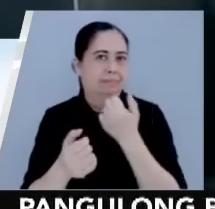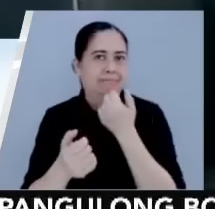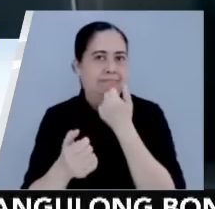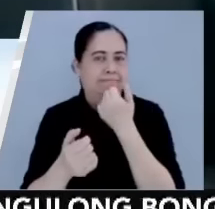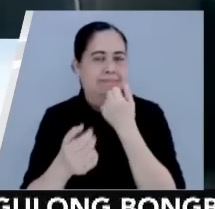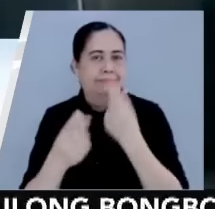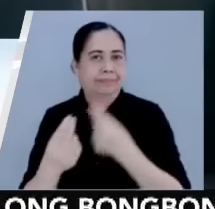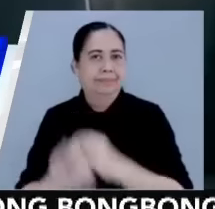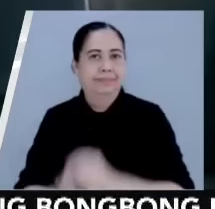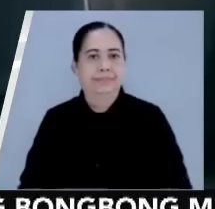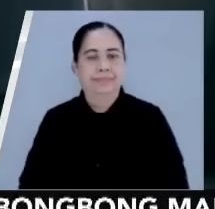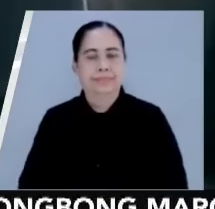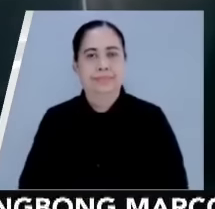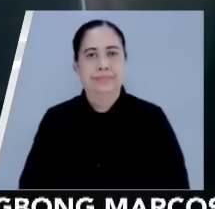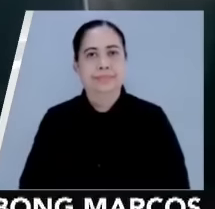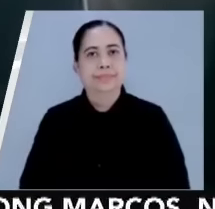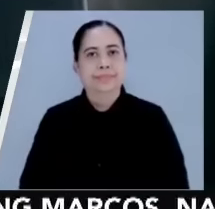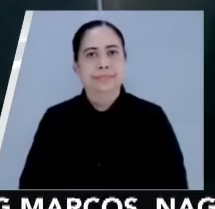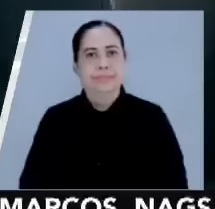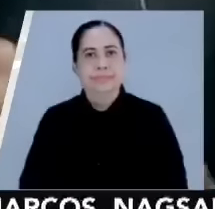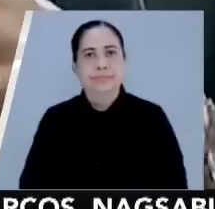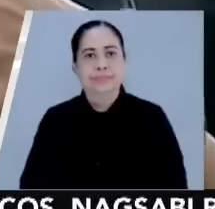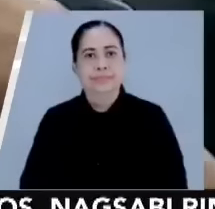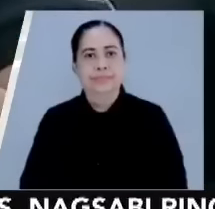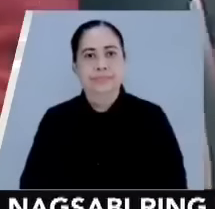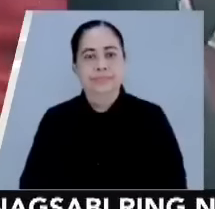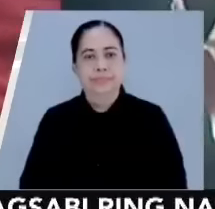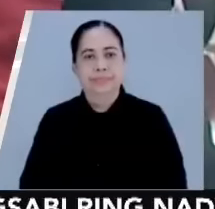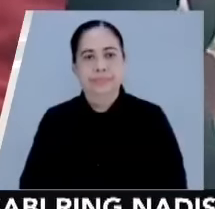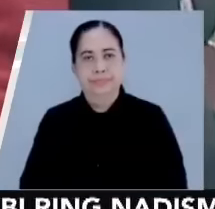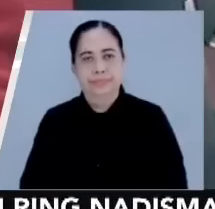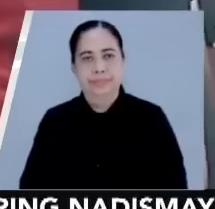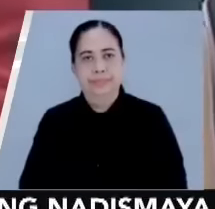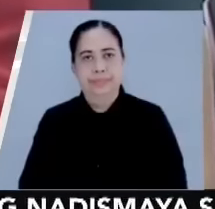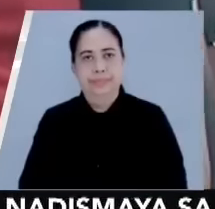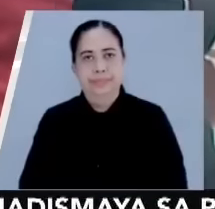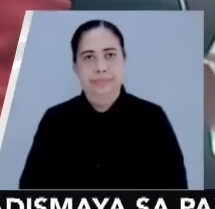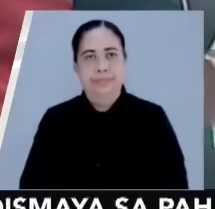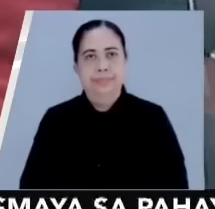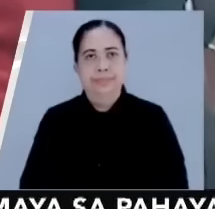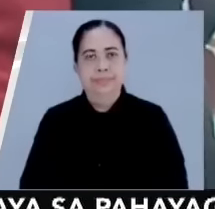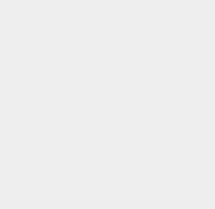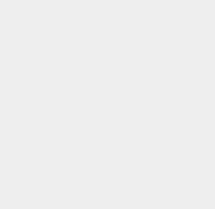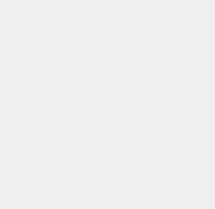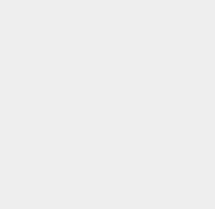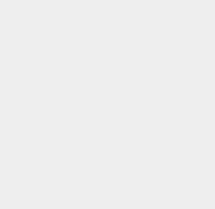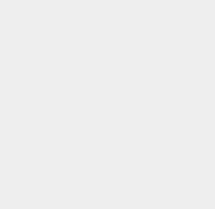GMA Integrated News, John Consulta, nakatutok 24 oras.